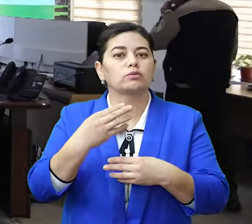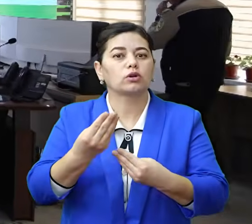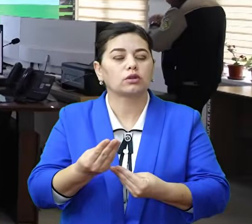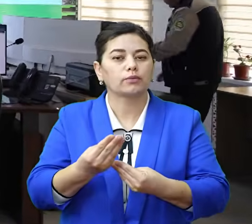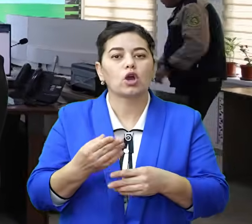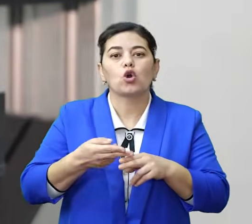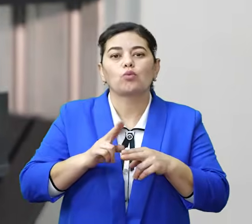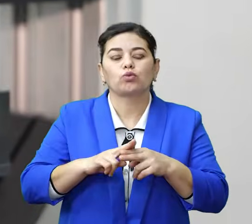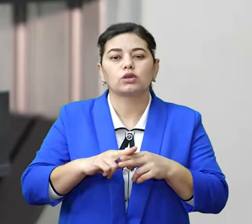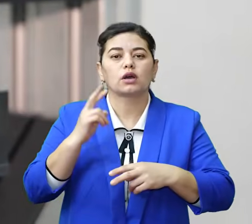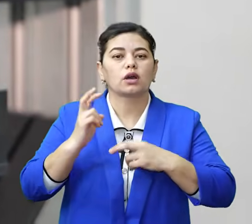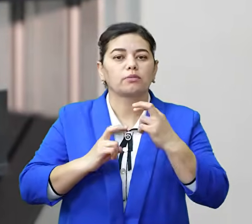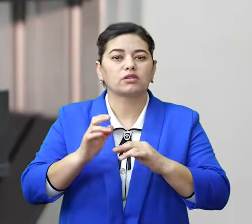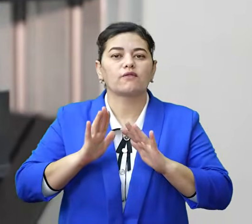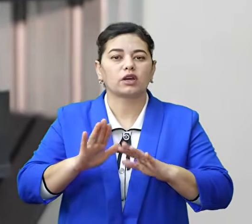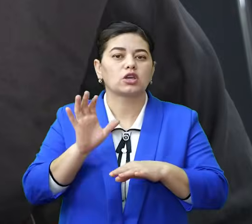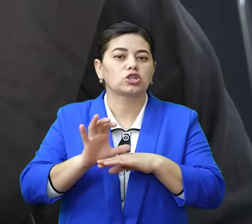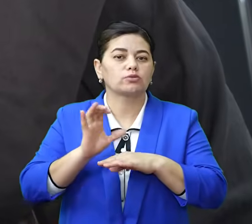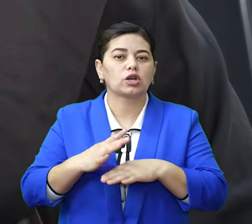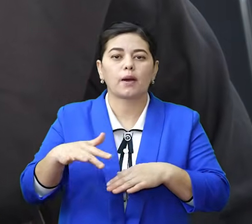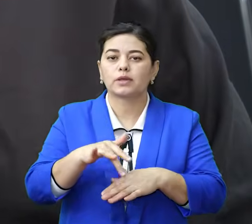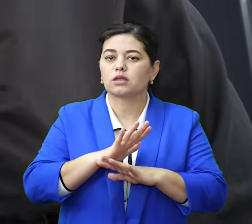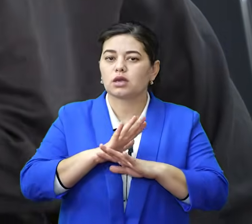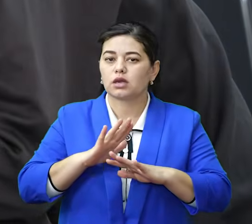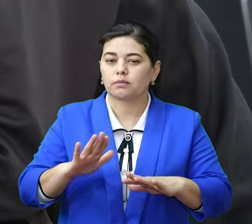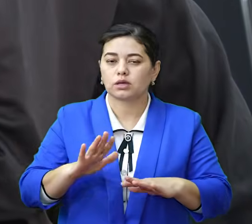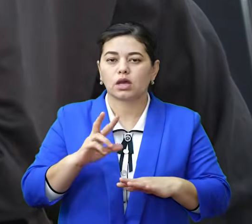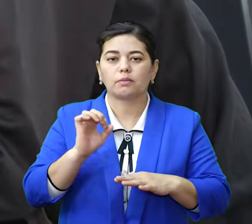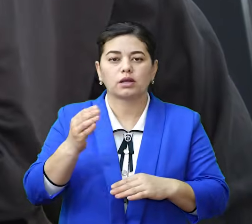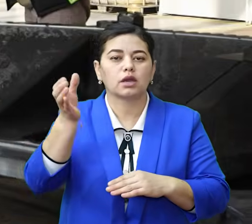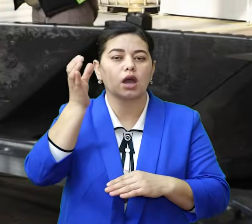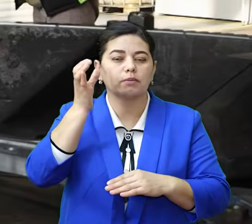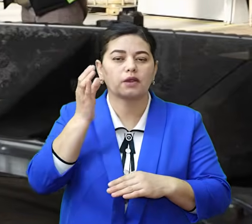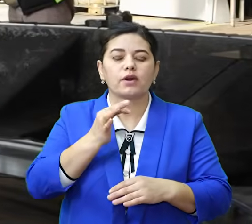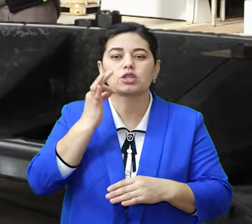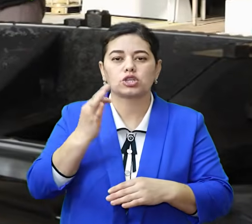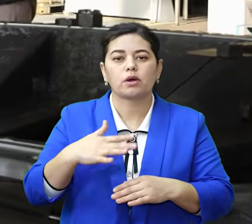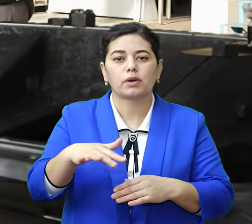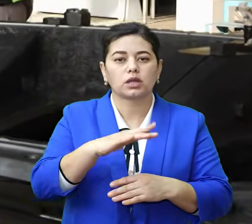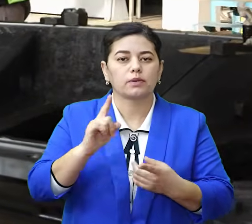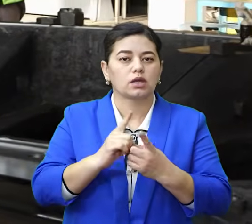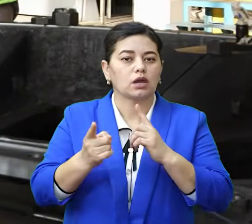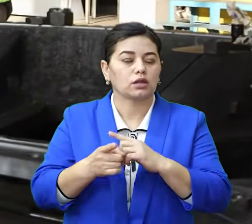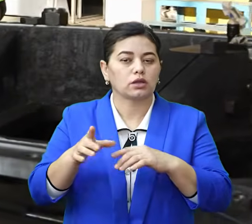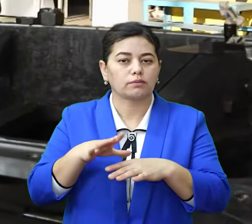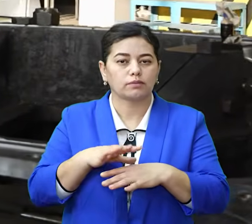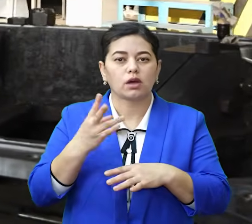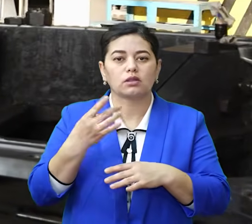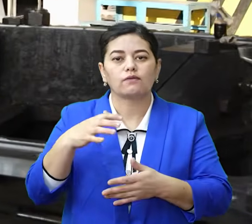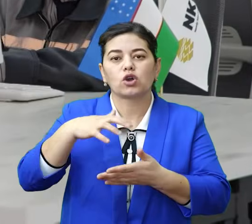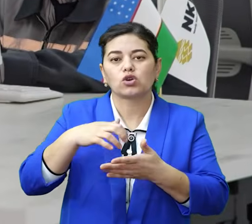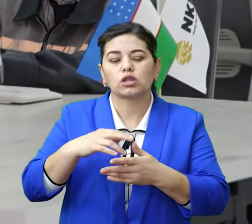qaratilmoqda. Bu esa kombinatni faqat ishlab chiqarish maskani emas, balki bilim va tajriba maktabiga aylantiryapti. Navoiy